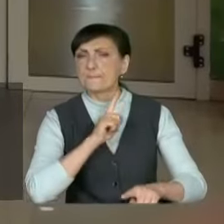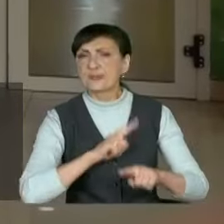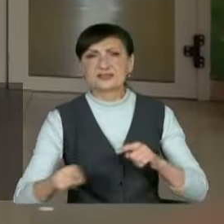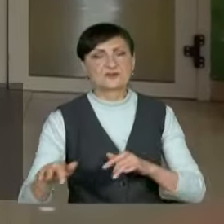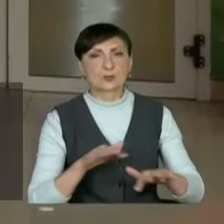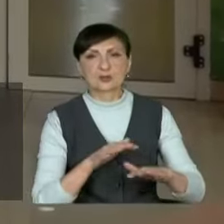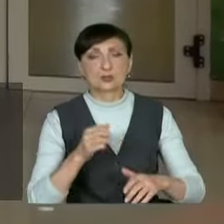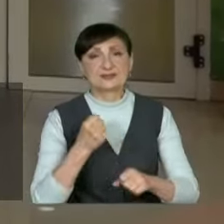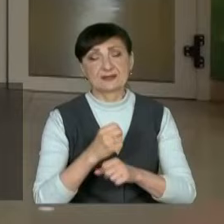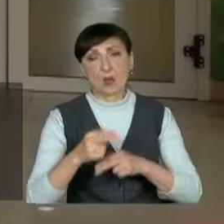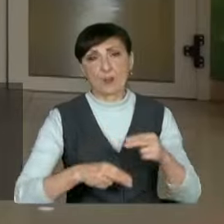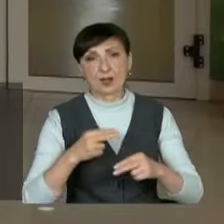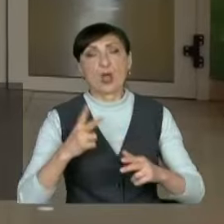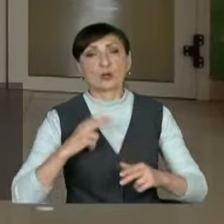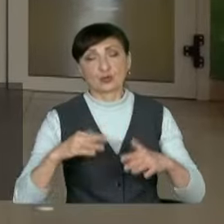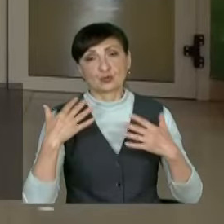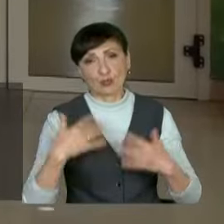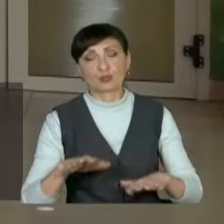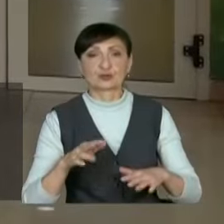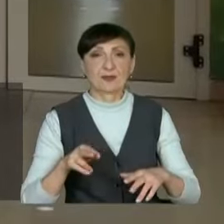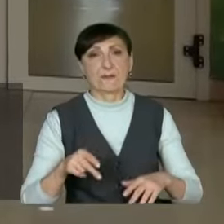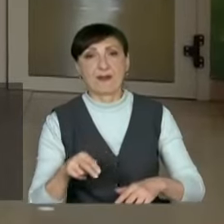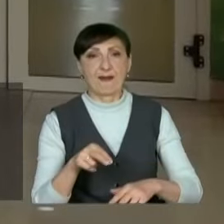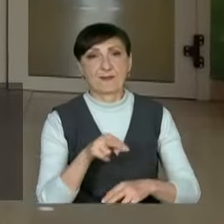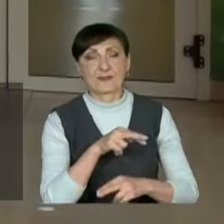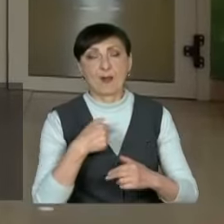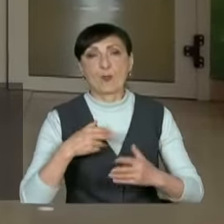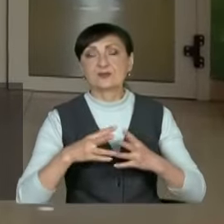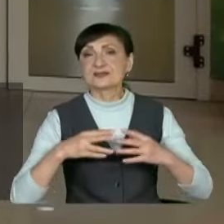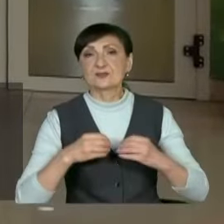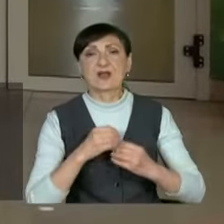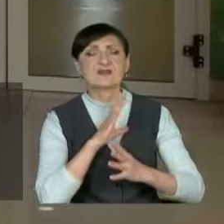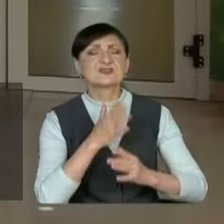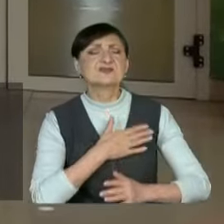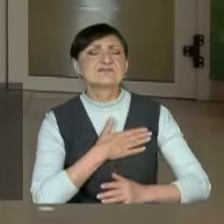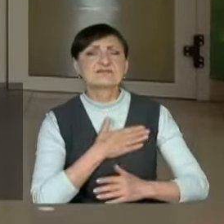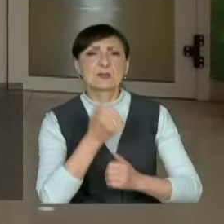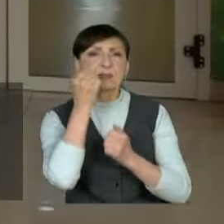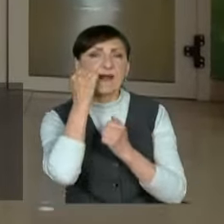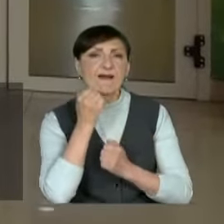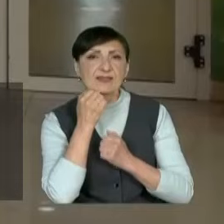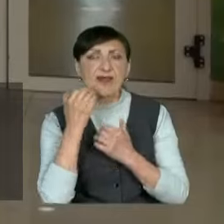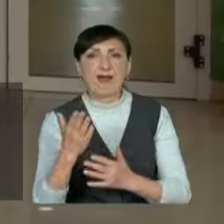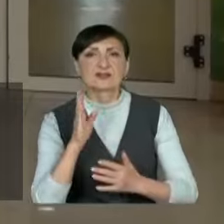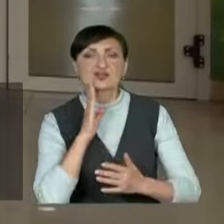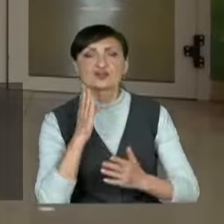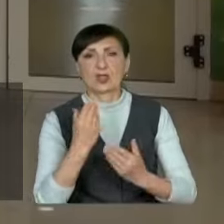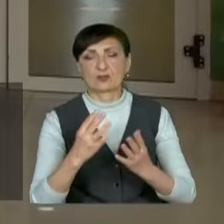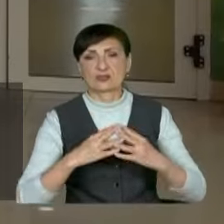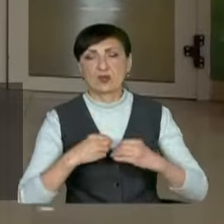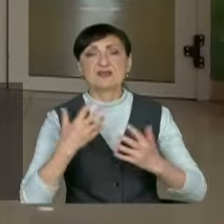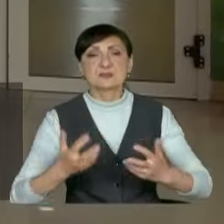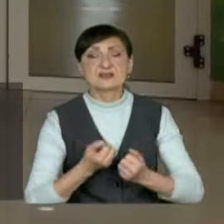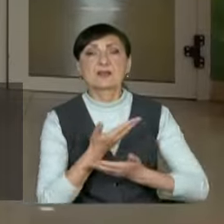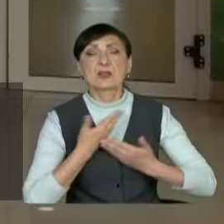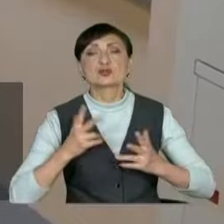прошло, сделали операцию, дочка уже аккуратно передвигается. И моя семья от всего сердца благодарна донору и ее семье. Они спасли нашу дочь,